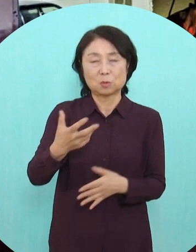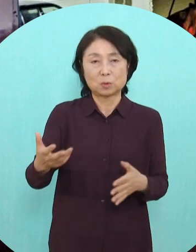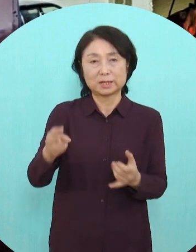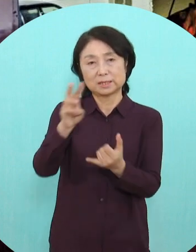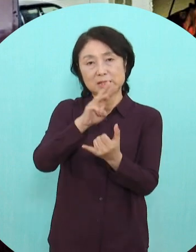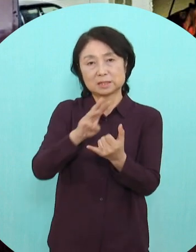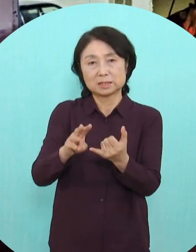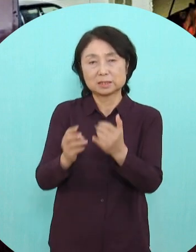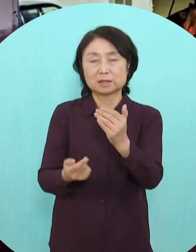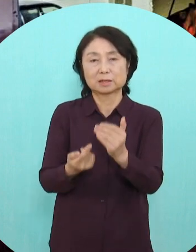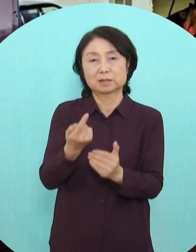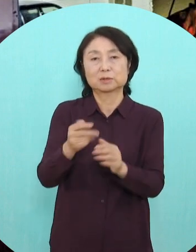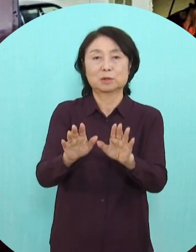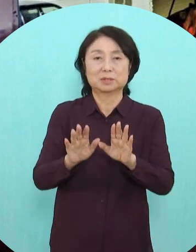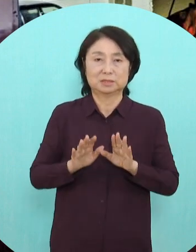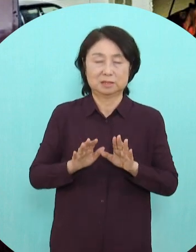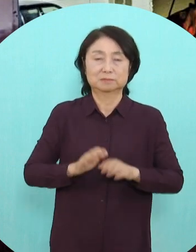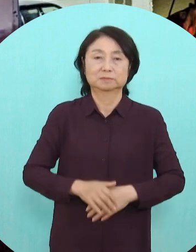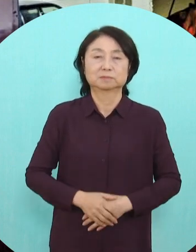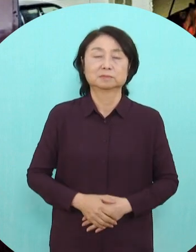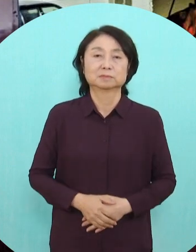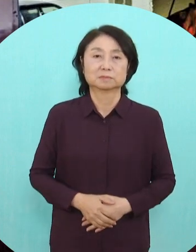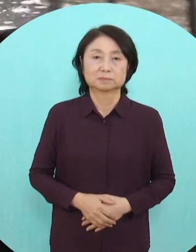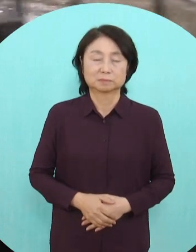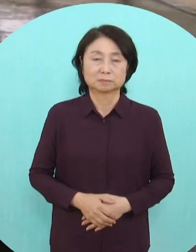件と大きな被害が起きました。